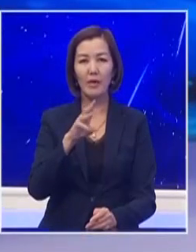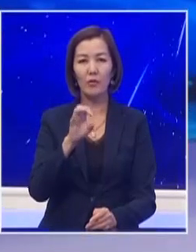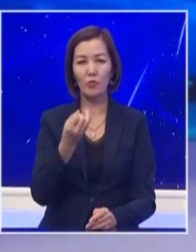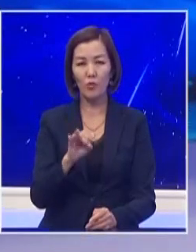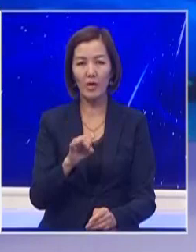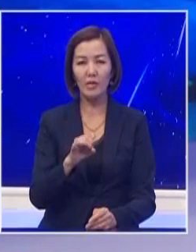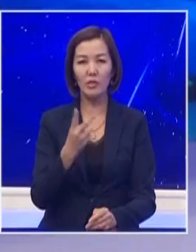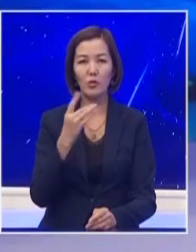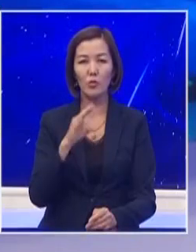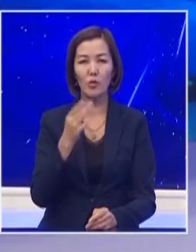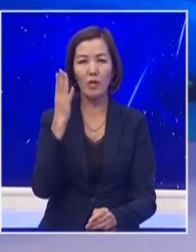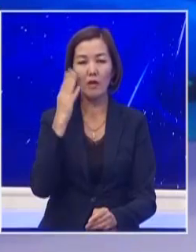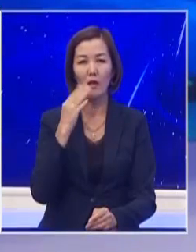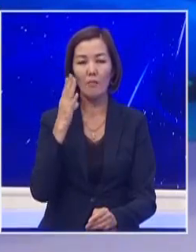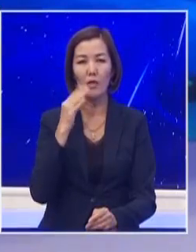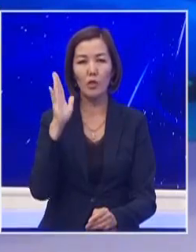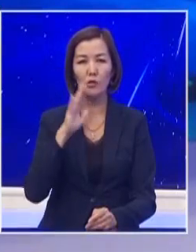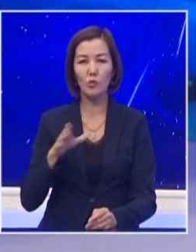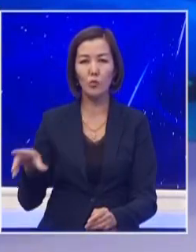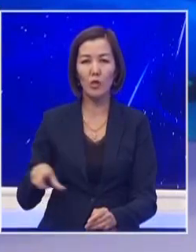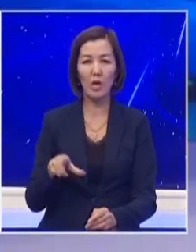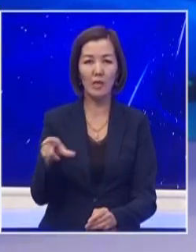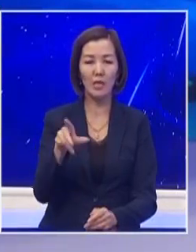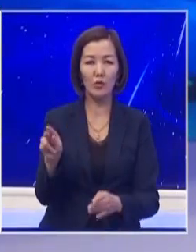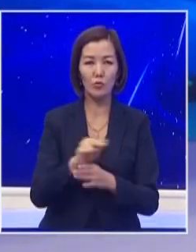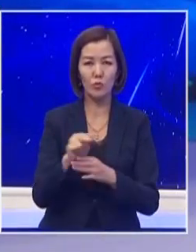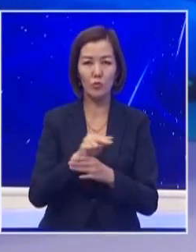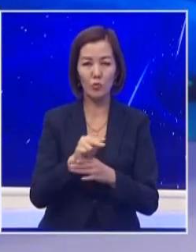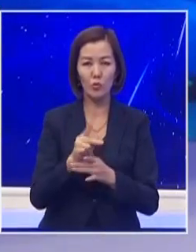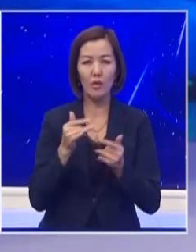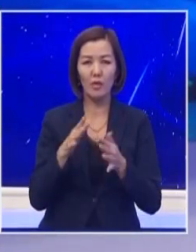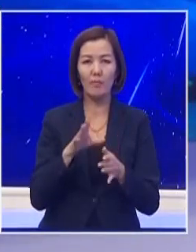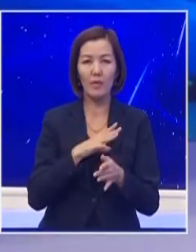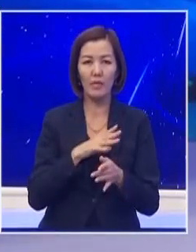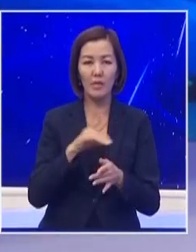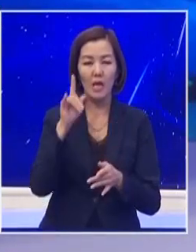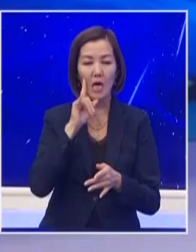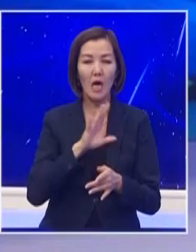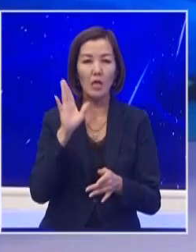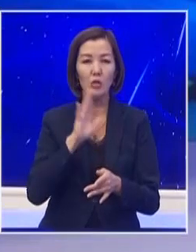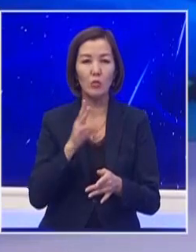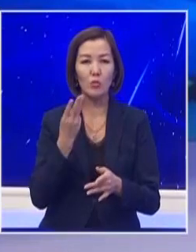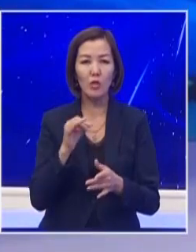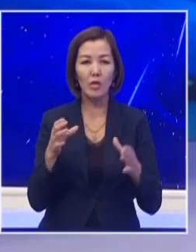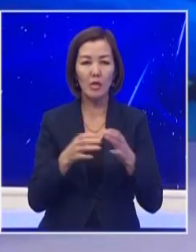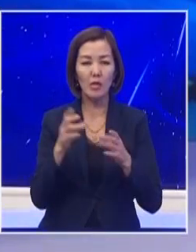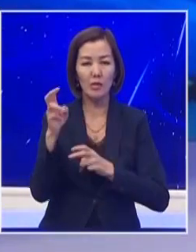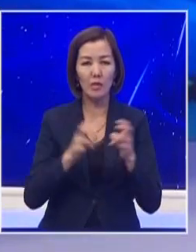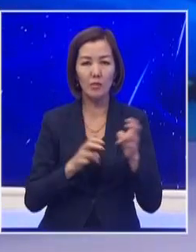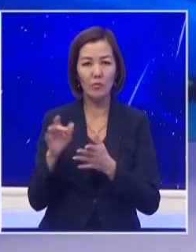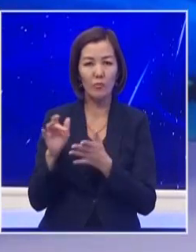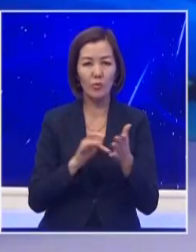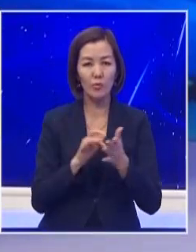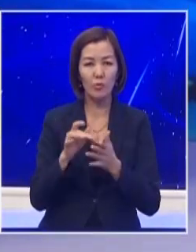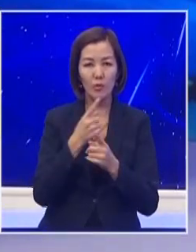Бартоғай мен Үлкен Алматы каналы күрделі жөндеуді талап етеді. Бұл Қазсушар республикалық мемлекеттік кәсіпорны ұйымдастырған пресс-тур барысында